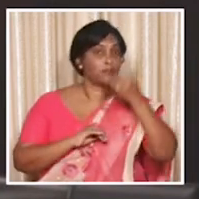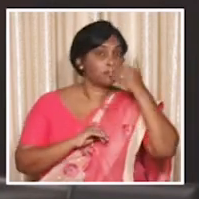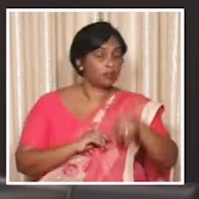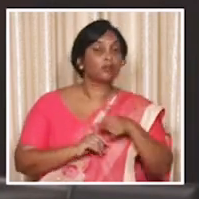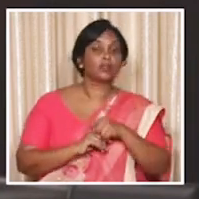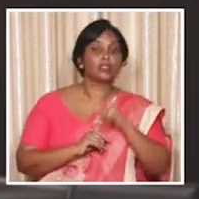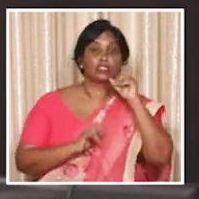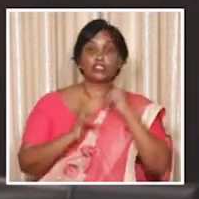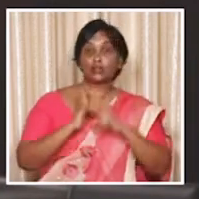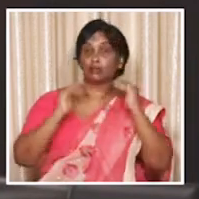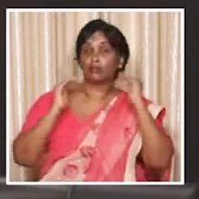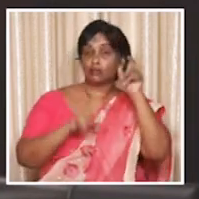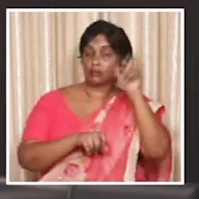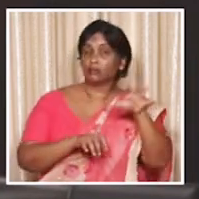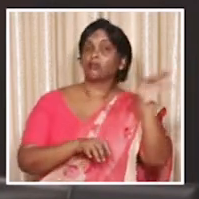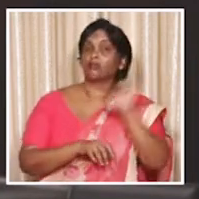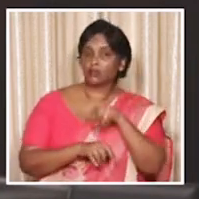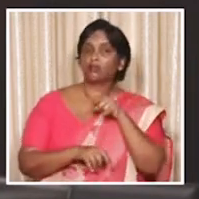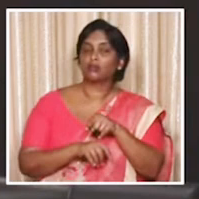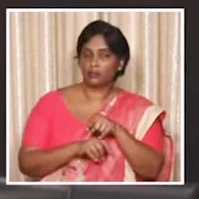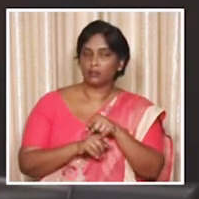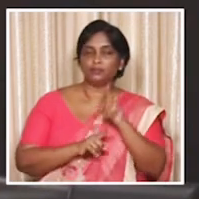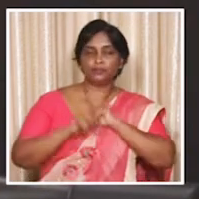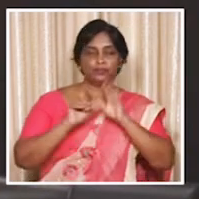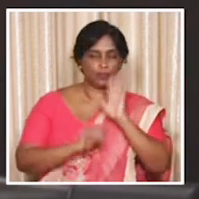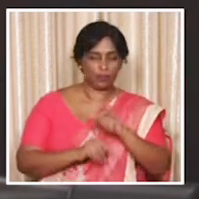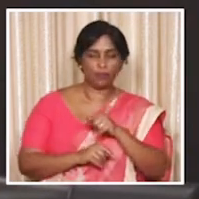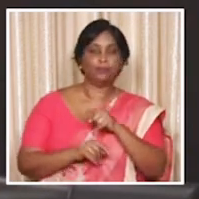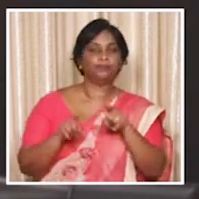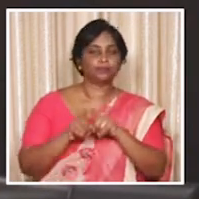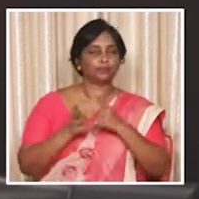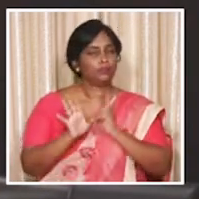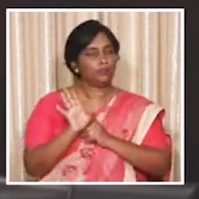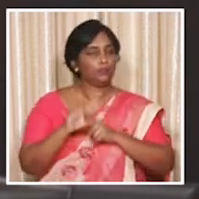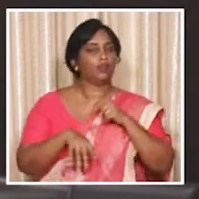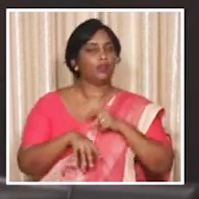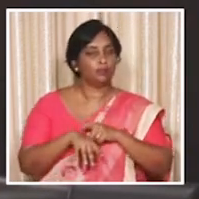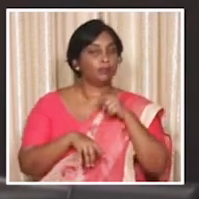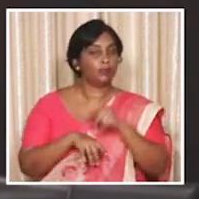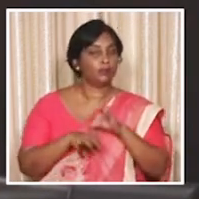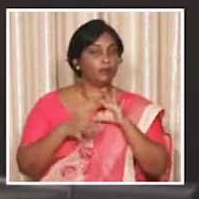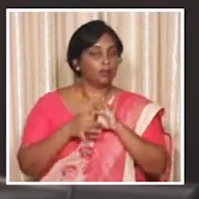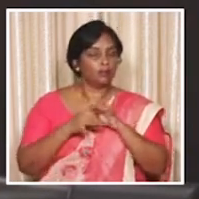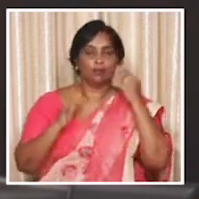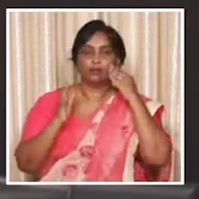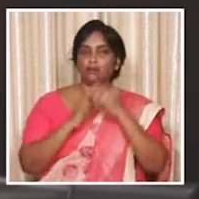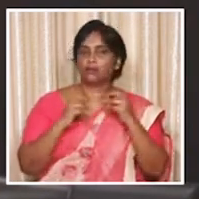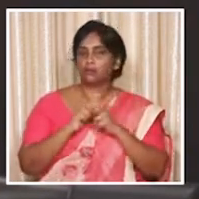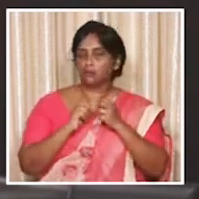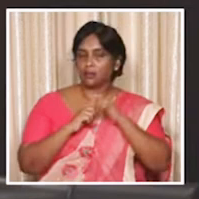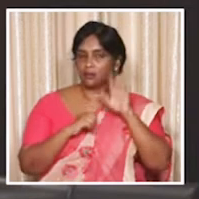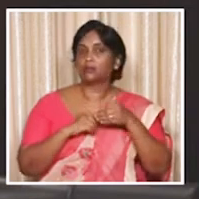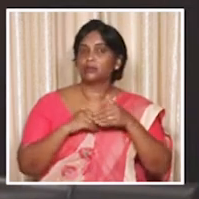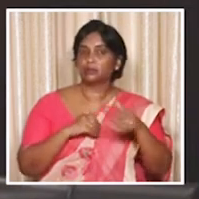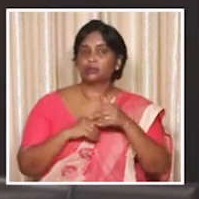මට්ටමේ CEO මට්ටමක් ලබා ගැනීම මෙහිදී සාකච්ඡාවට ඇති වුණා. ඒ වගේම හැම වෙලාවකදීම මේ බැඳියාවන් අතර ගැටුම් ඇතිවන